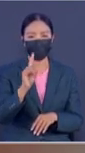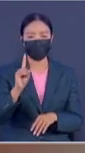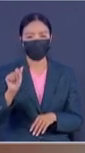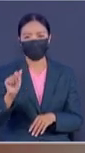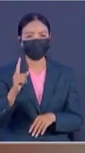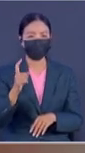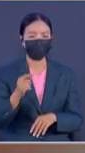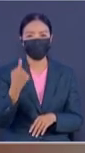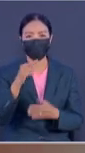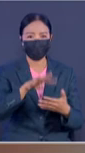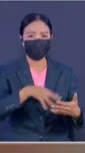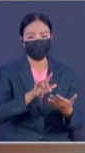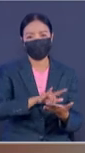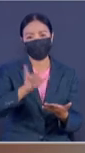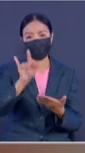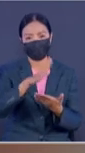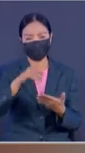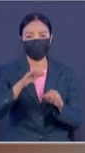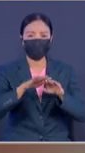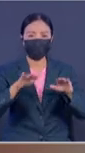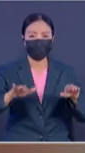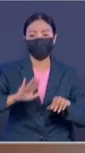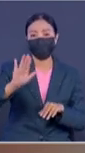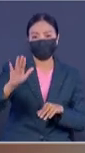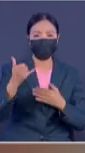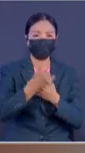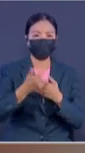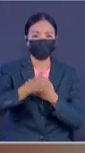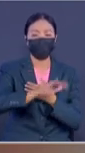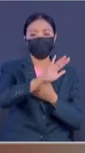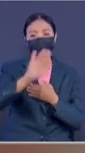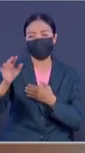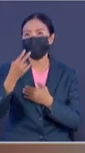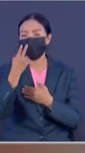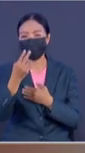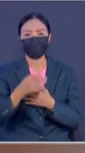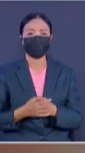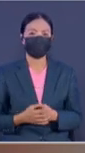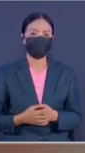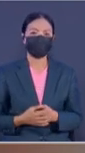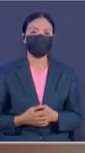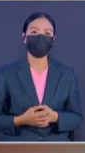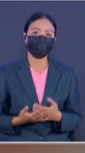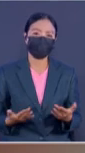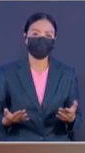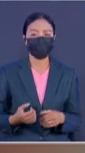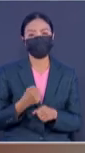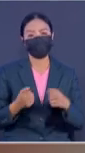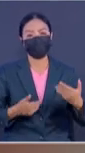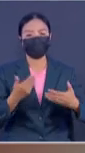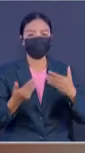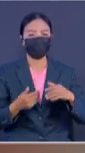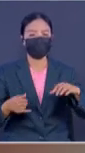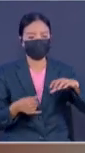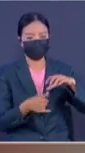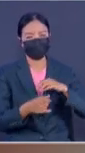แพลนจะไปต่างประเทศก็ต้องดูมาตรฐาน fully vaccinated ของแต่ละประเทศไว้ด้วยนะเพราะว่าไม่งั้นเนี่ยก็จะไม่สามารถทำกิจกรรม indoor